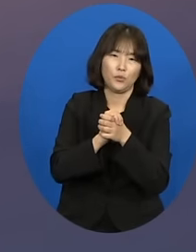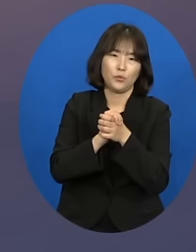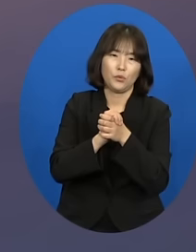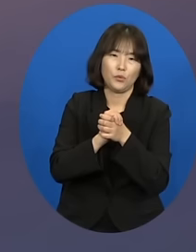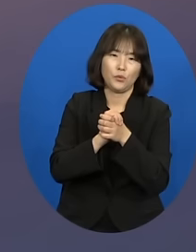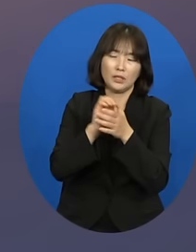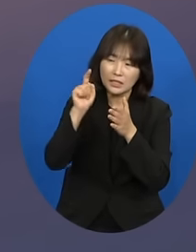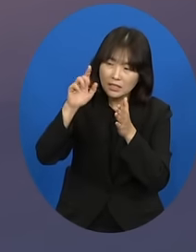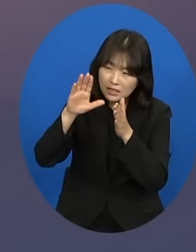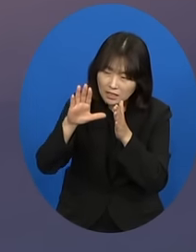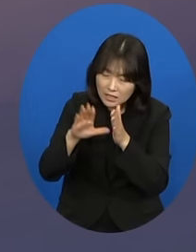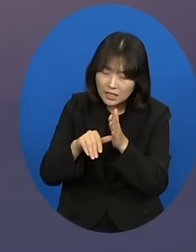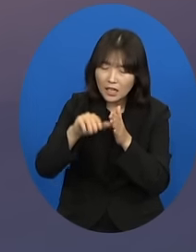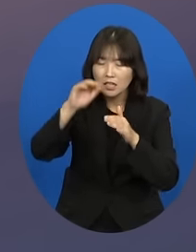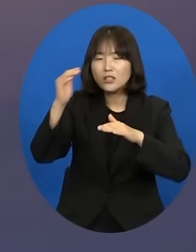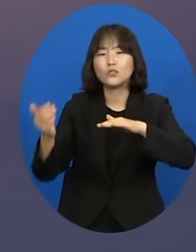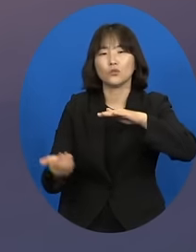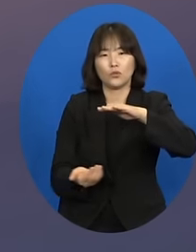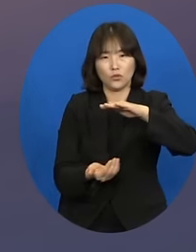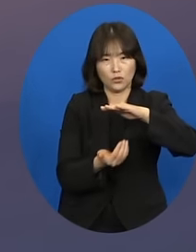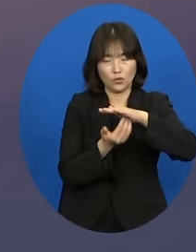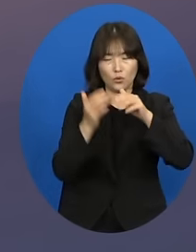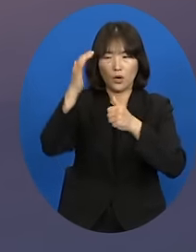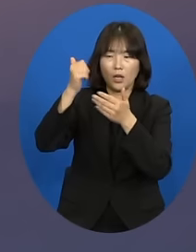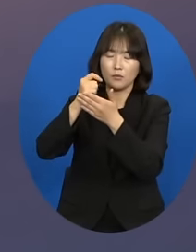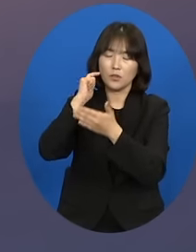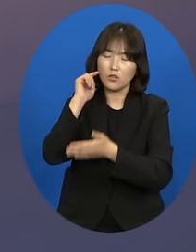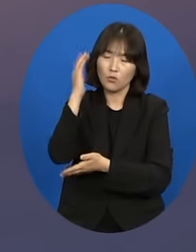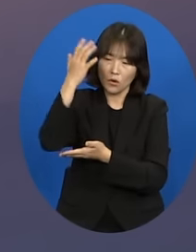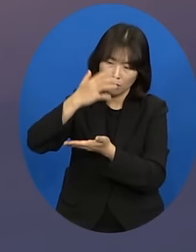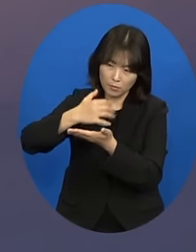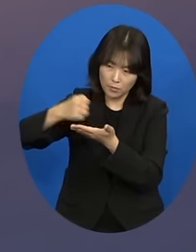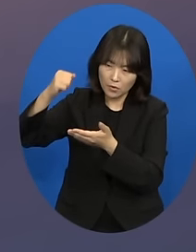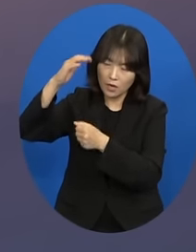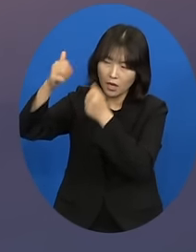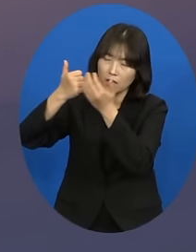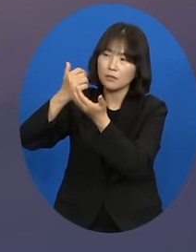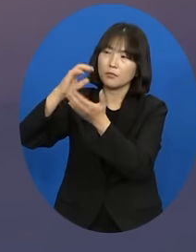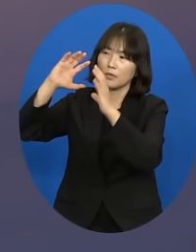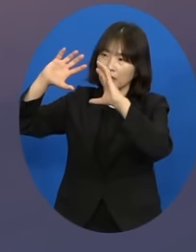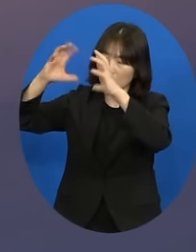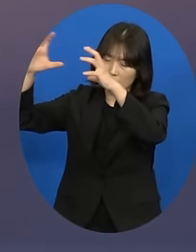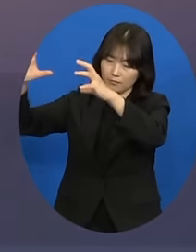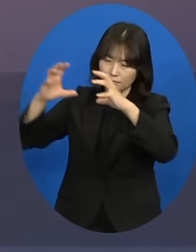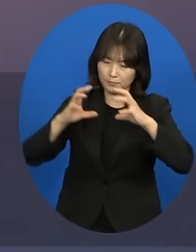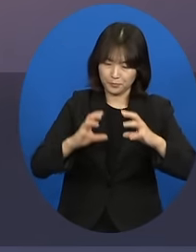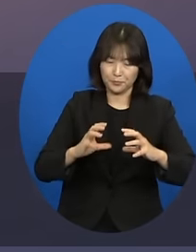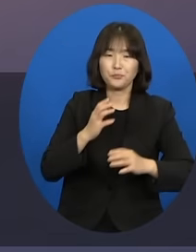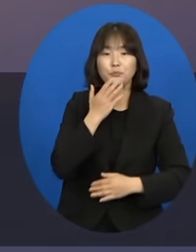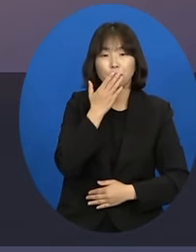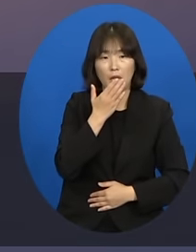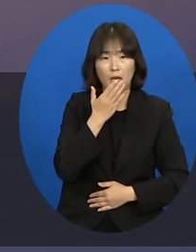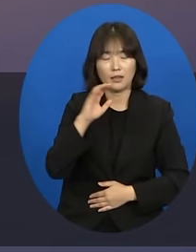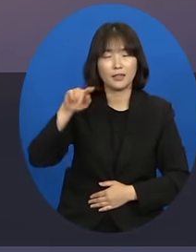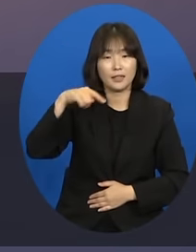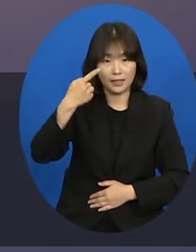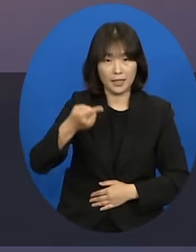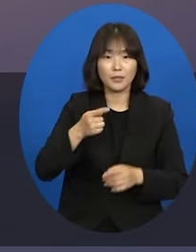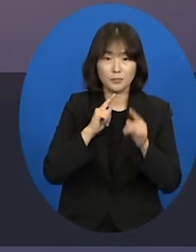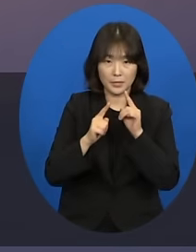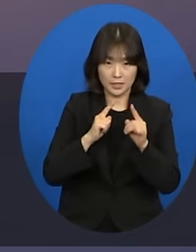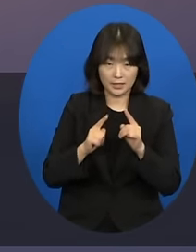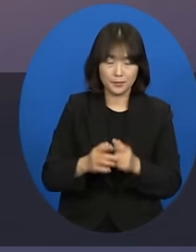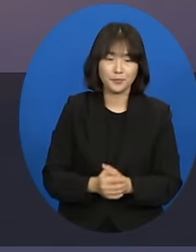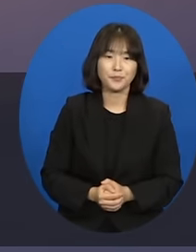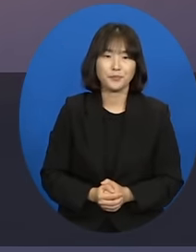그러면 하나님이 영광을 받고 하나님의 나라가 우리 가운데 임하는 것이죠. 다음 주십시오. 자,